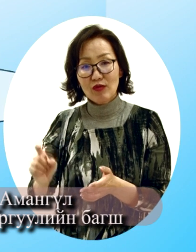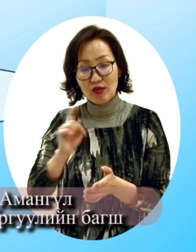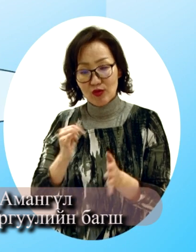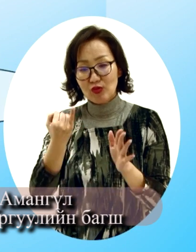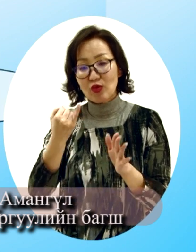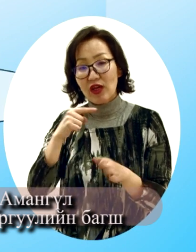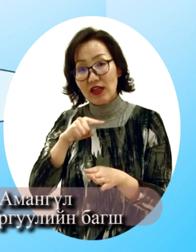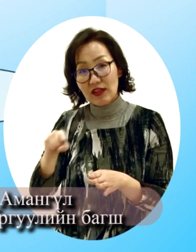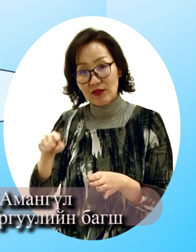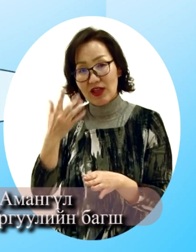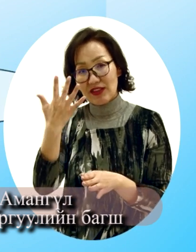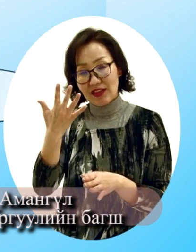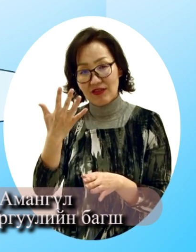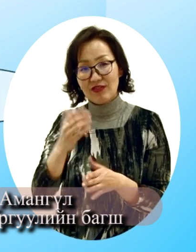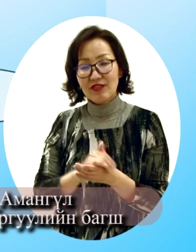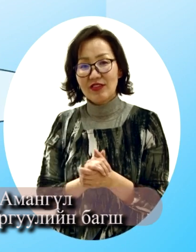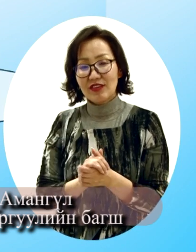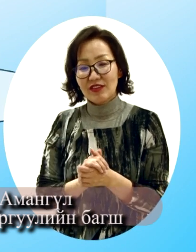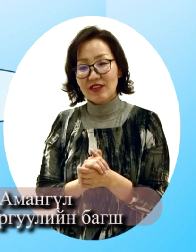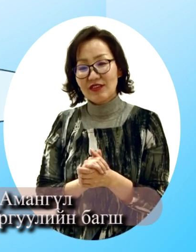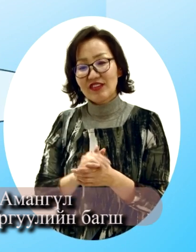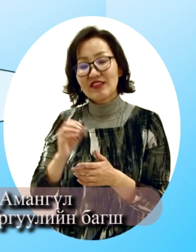ұпай алдыңдар.